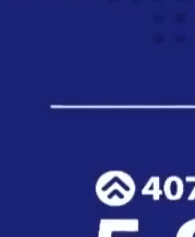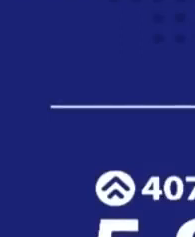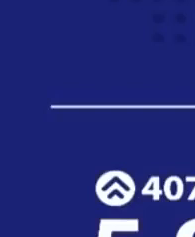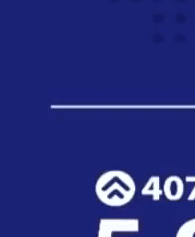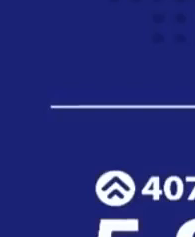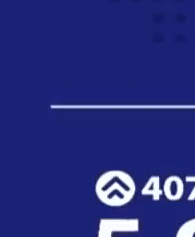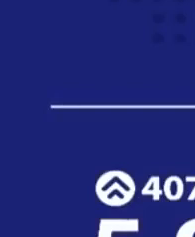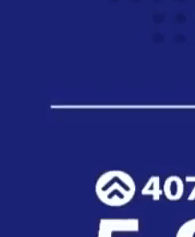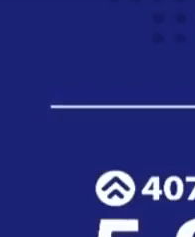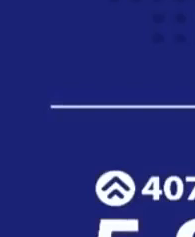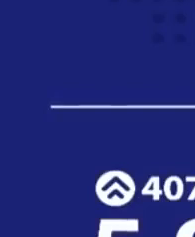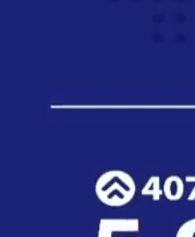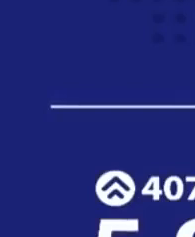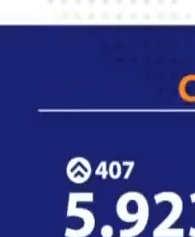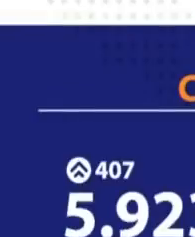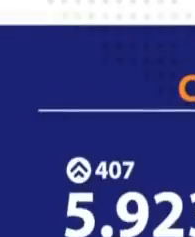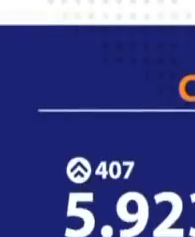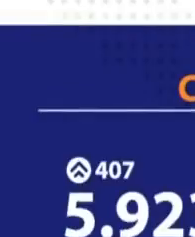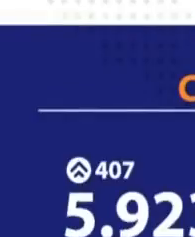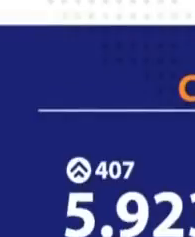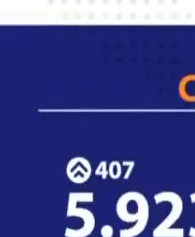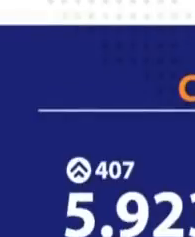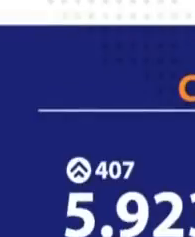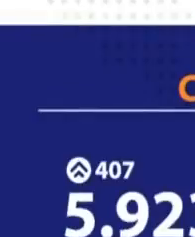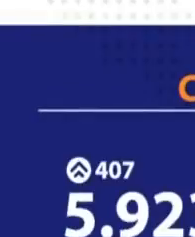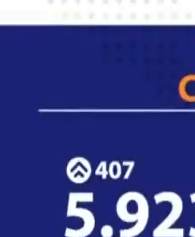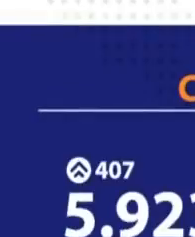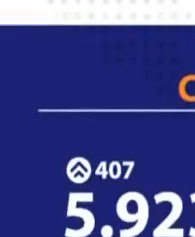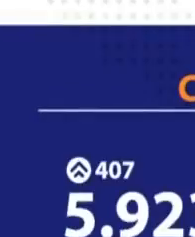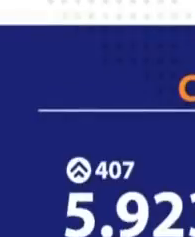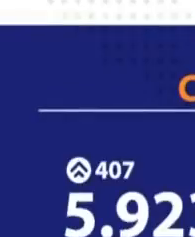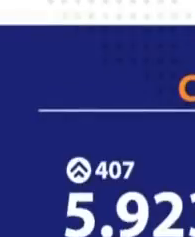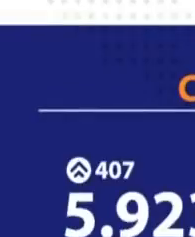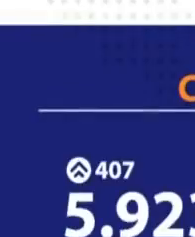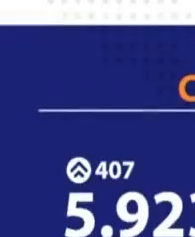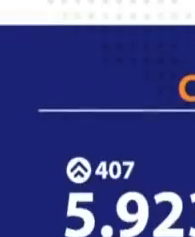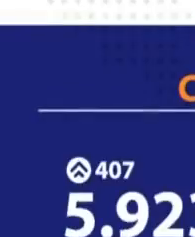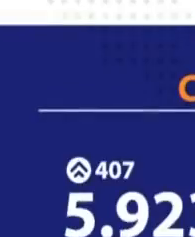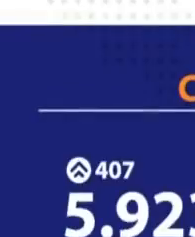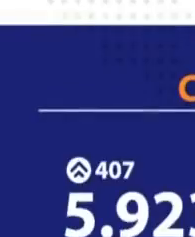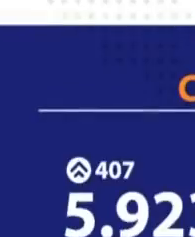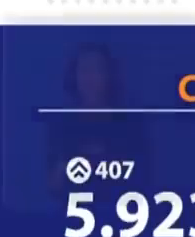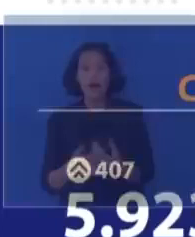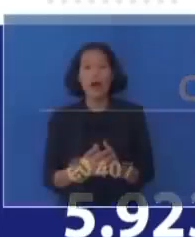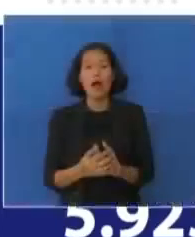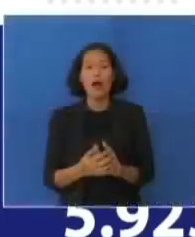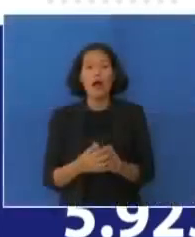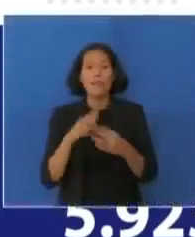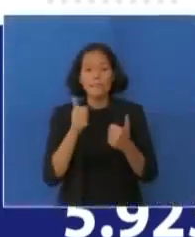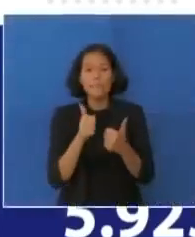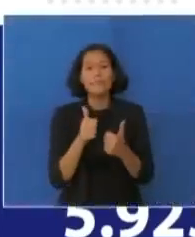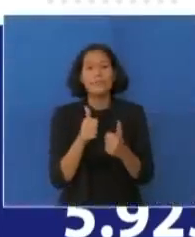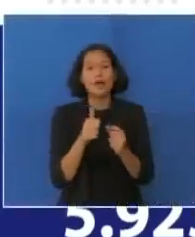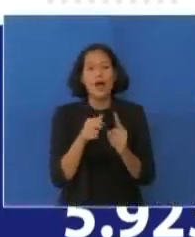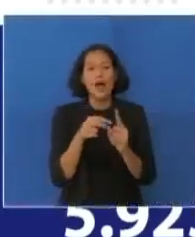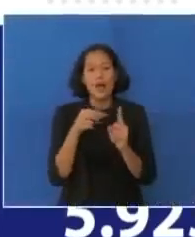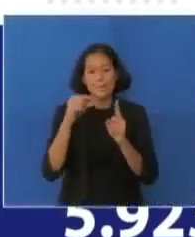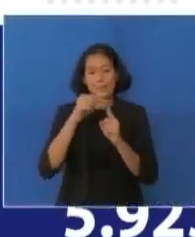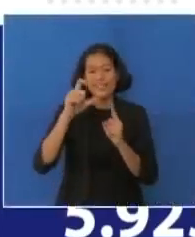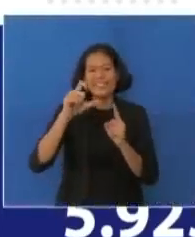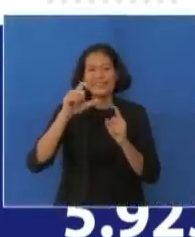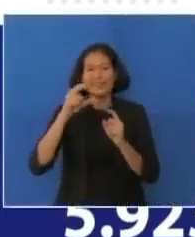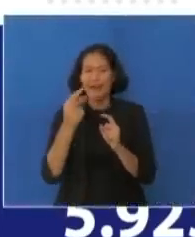12610 yang nantinya ini akan menjadi prioritas untuk dilaksanakan pemeriksaan dengan